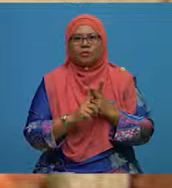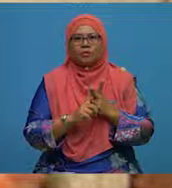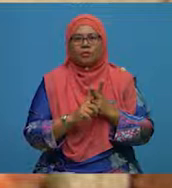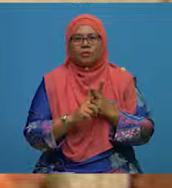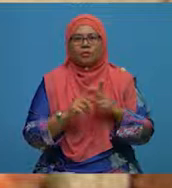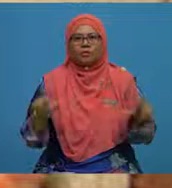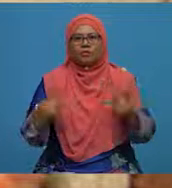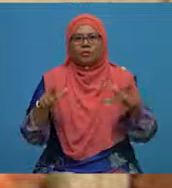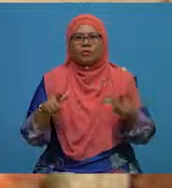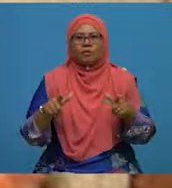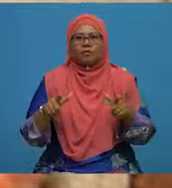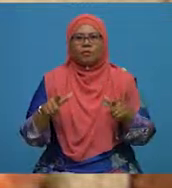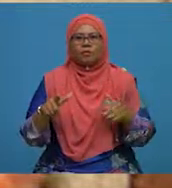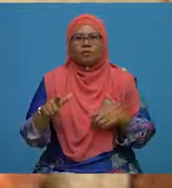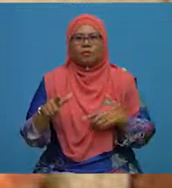21 April